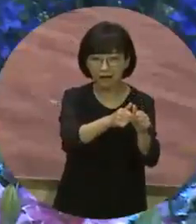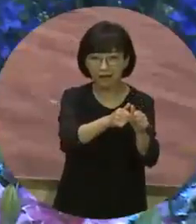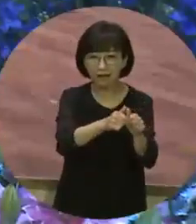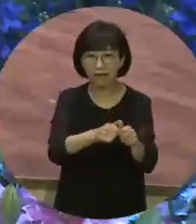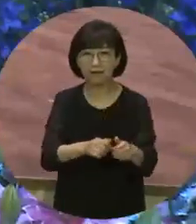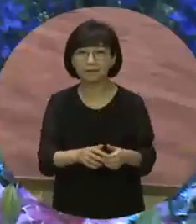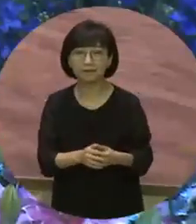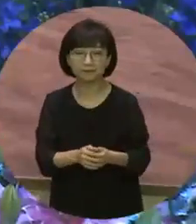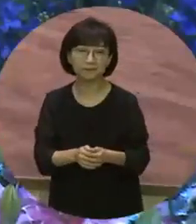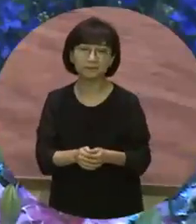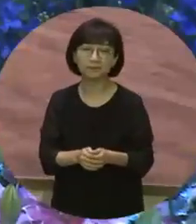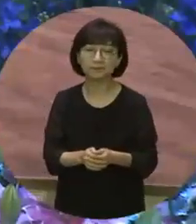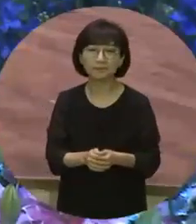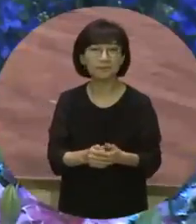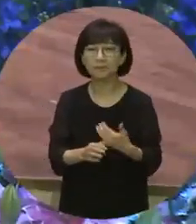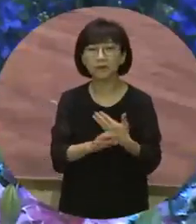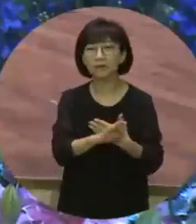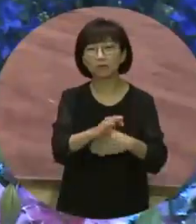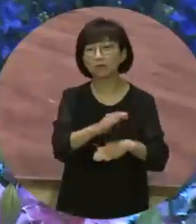같은데